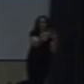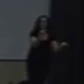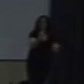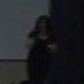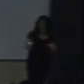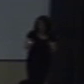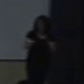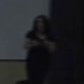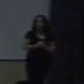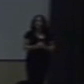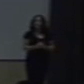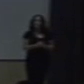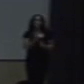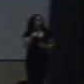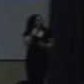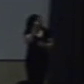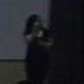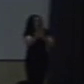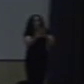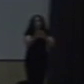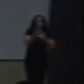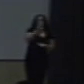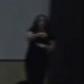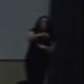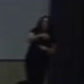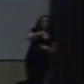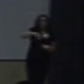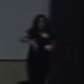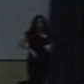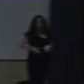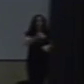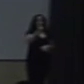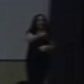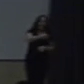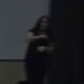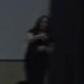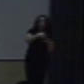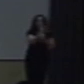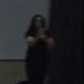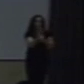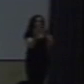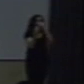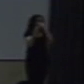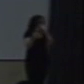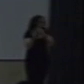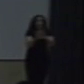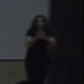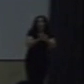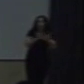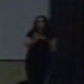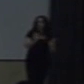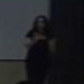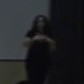està bé parlar de l'ètica professional, periodística, però jo penso que hem d'abordar un debat seriós de com els